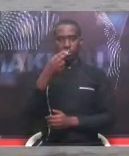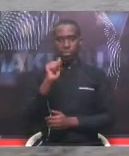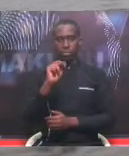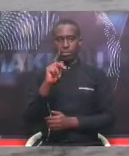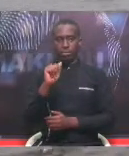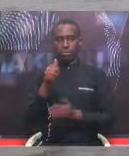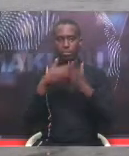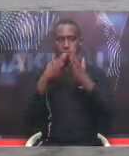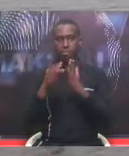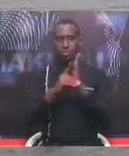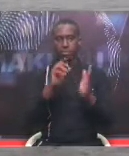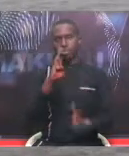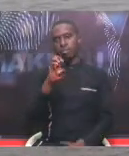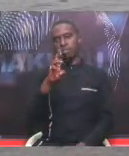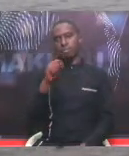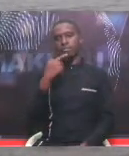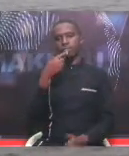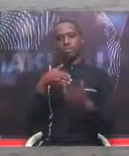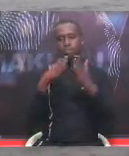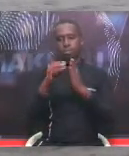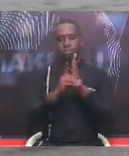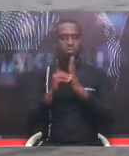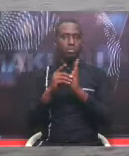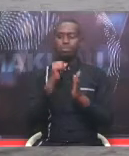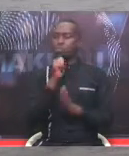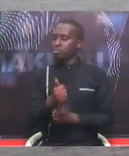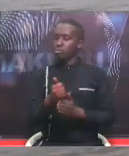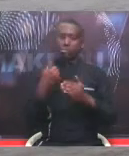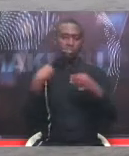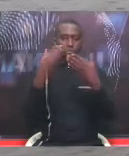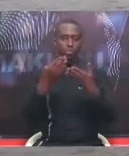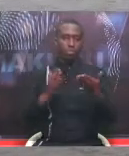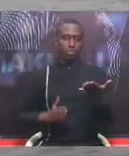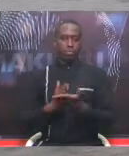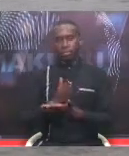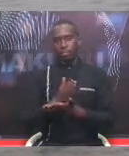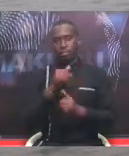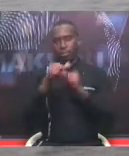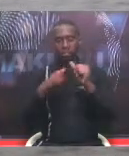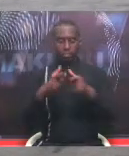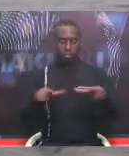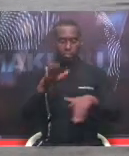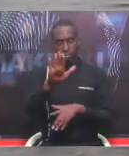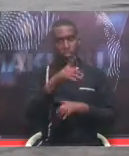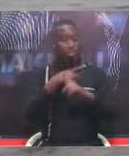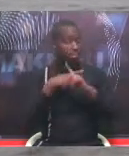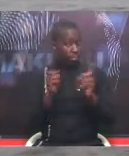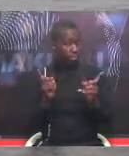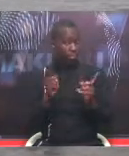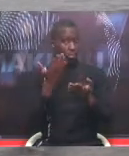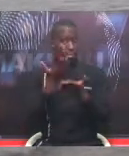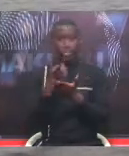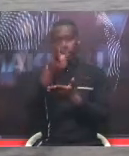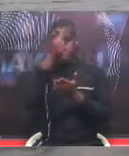akarere ka Burera uwavuga ko ubuyobozi bw'aka karere butigeze bwima aba baturage uburenganzira ku butaka bwabo, ahubwo asaba